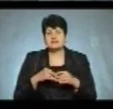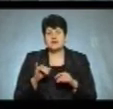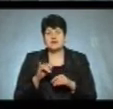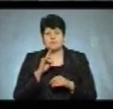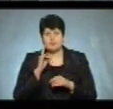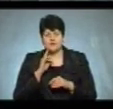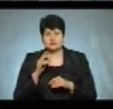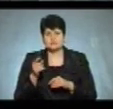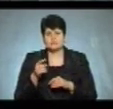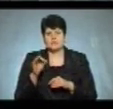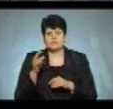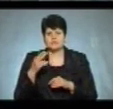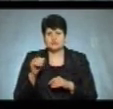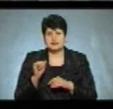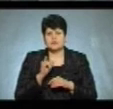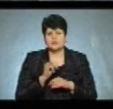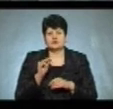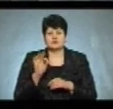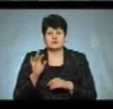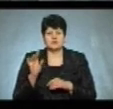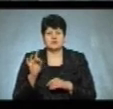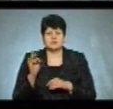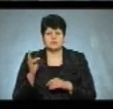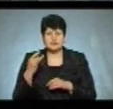молоді облдержадміністрації Ігоря Чорного, у